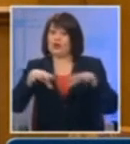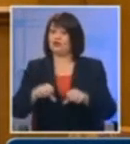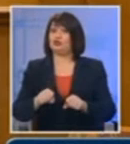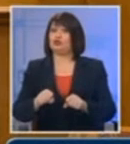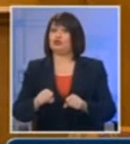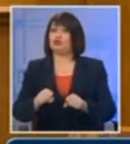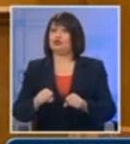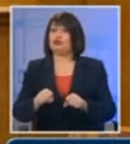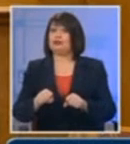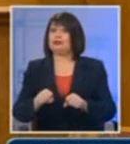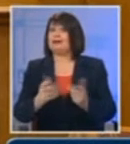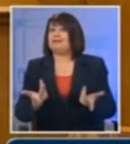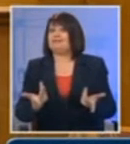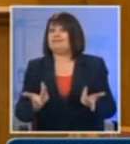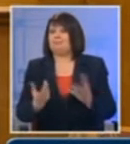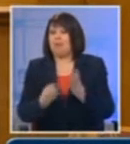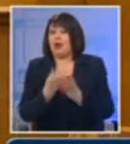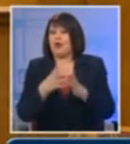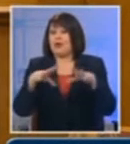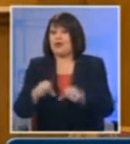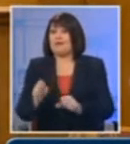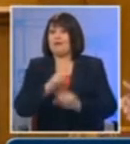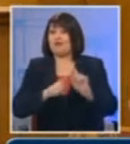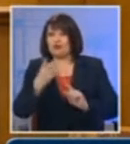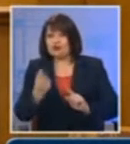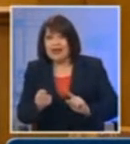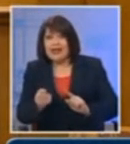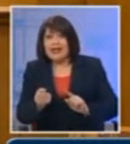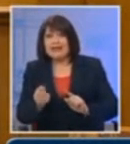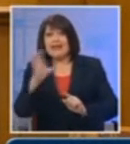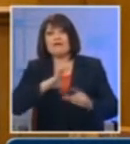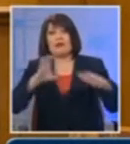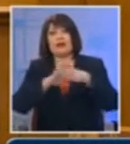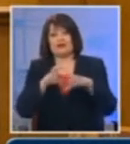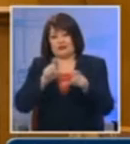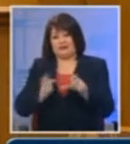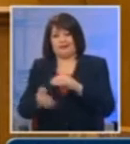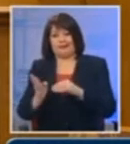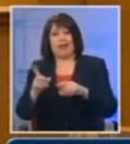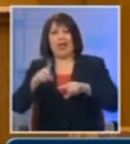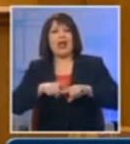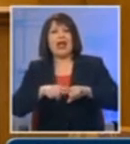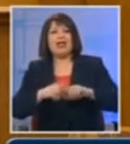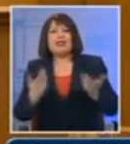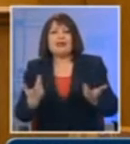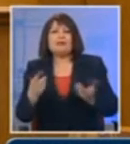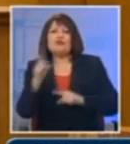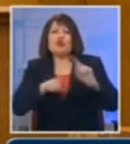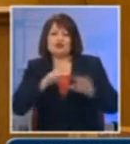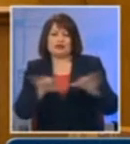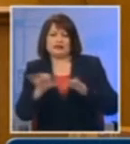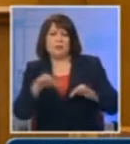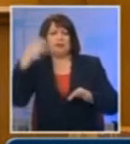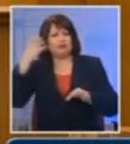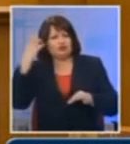τα συγκεντρωμένα μέσα παραγωγής, αποδεσμεύοντας τη χώρα από την Ευρωπαϊκή Ένωση για να σχεδιάσει κεντρικά,